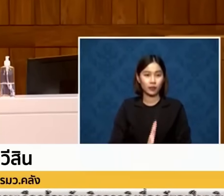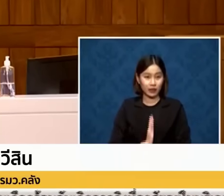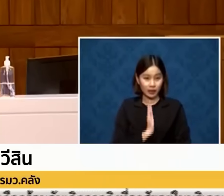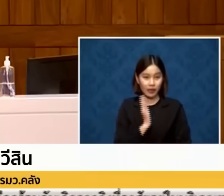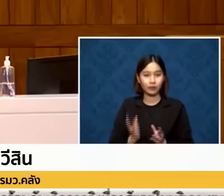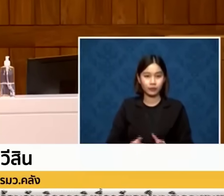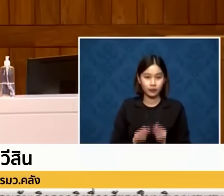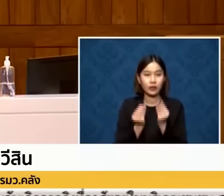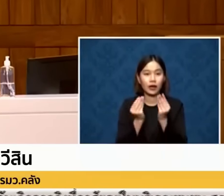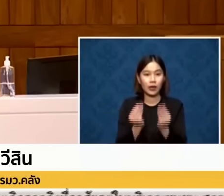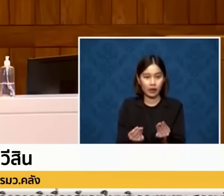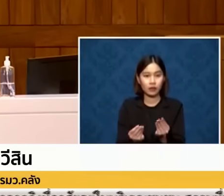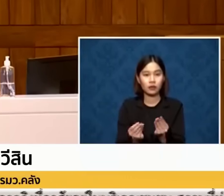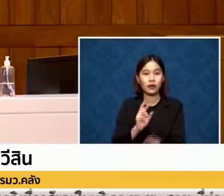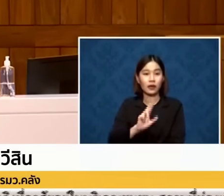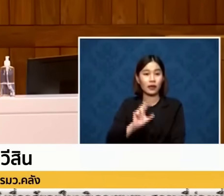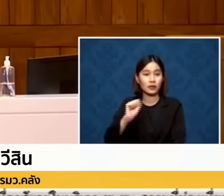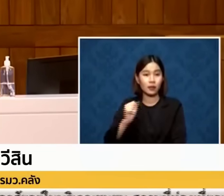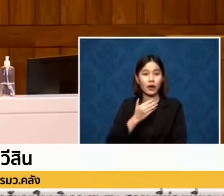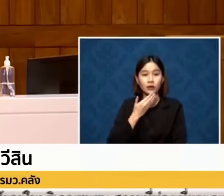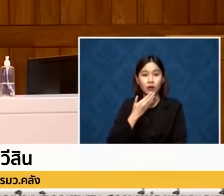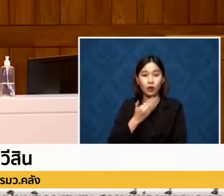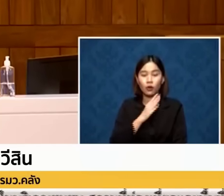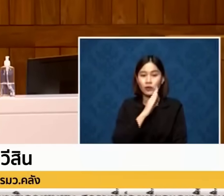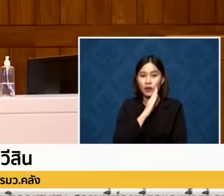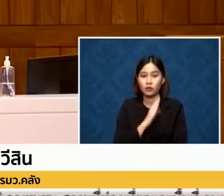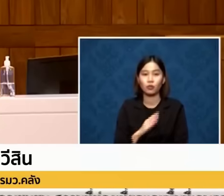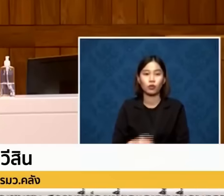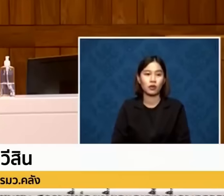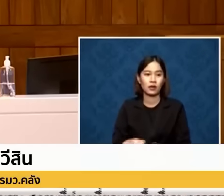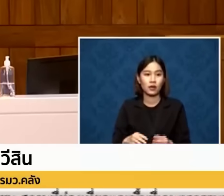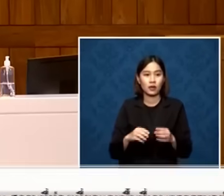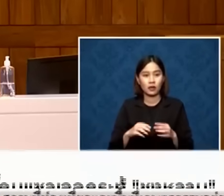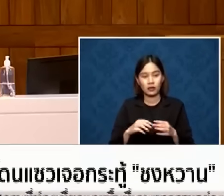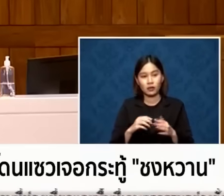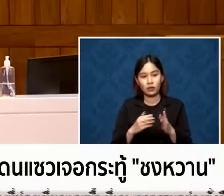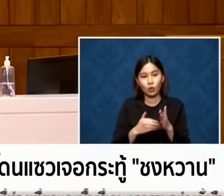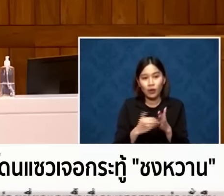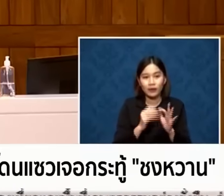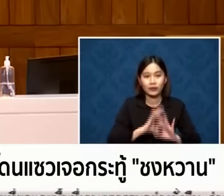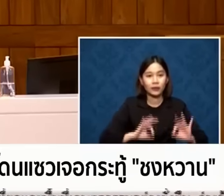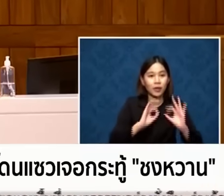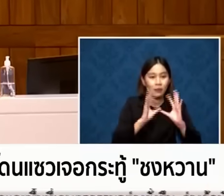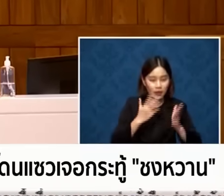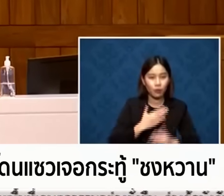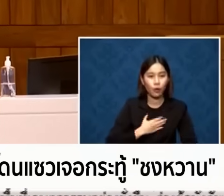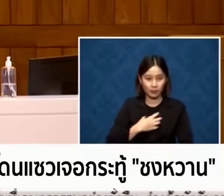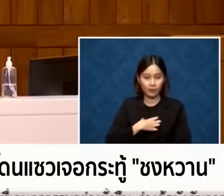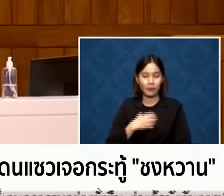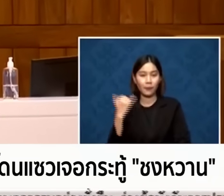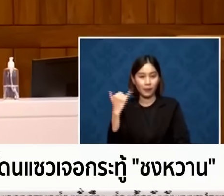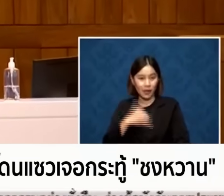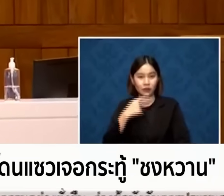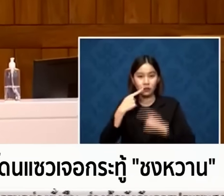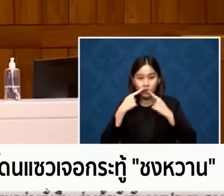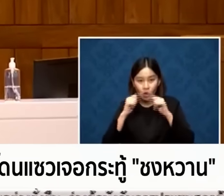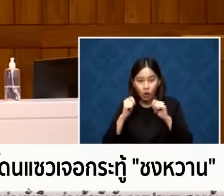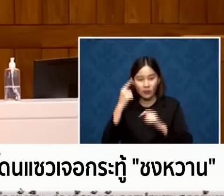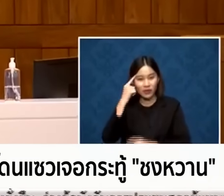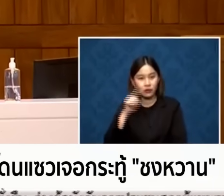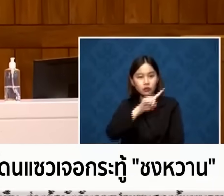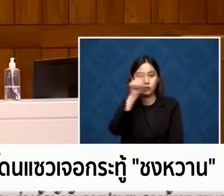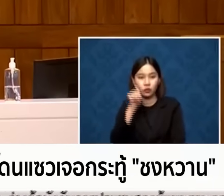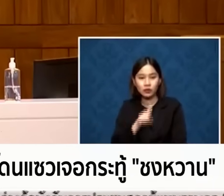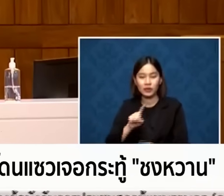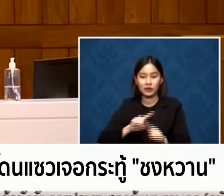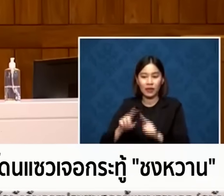ทางสภาเสมอถ้าเกิดไม่ติดภารกิจจำเป็นผมก็จะพยายามมาตอบกระทู้ข้อสงสัยที่